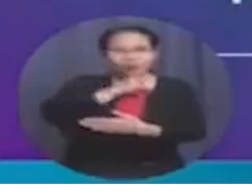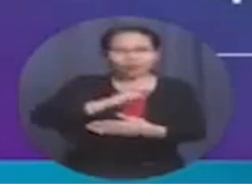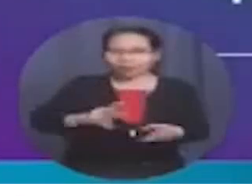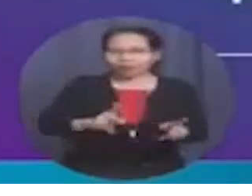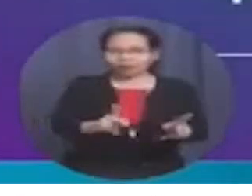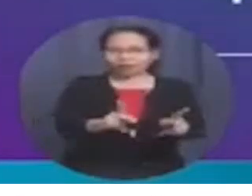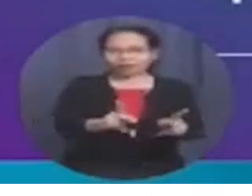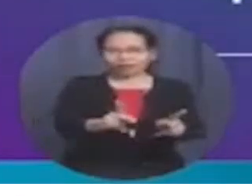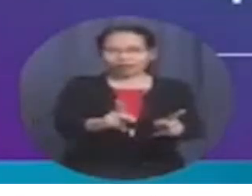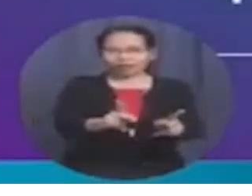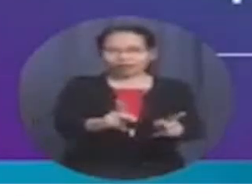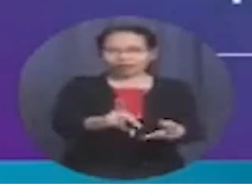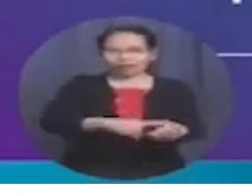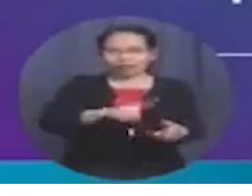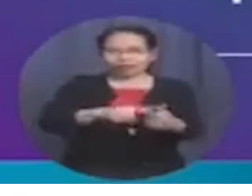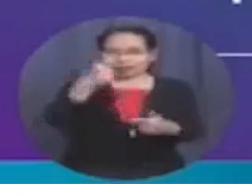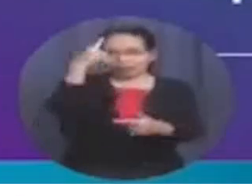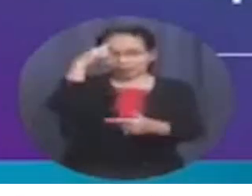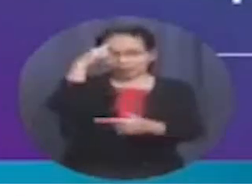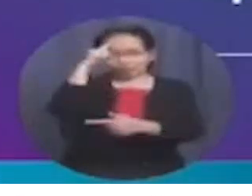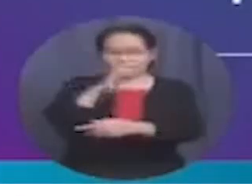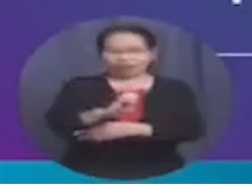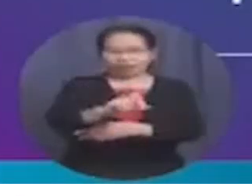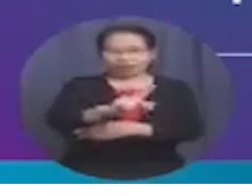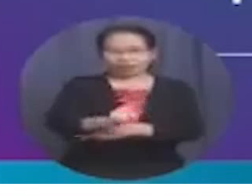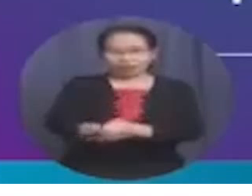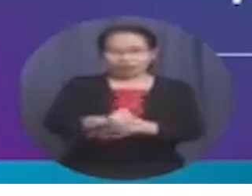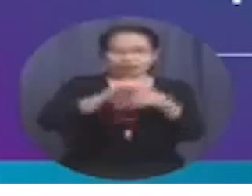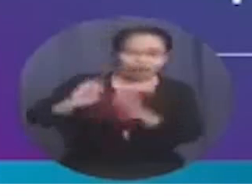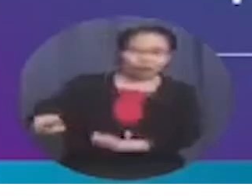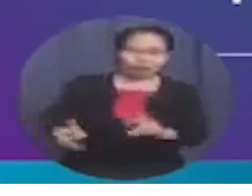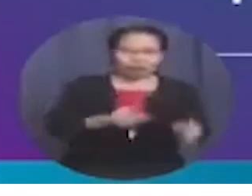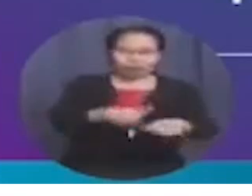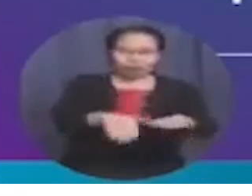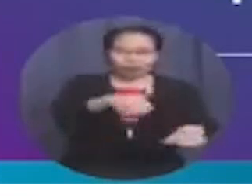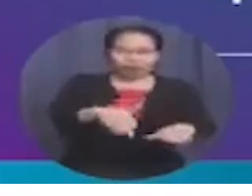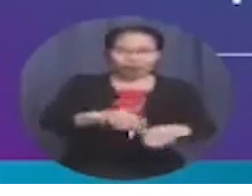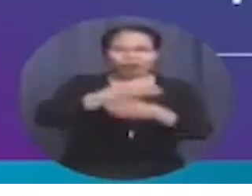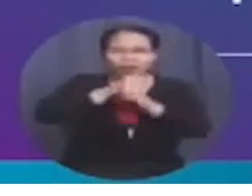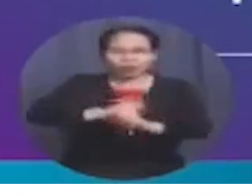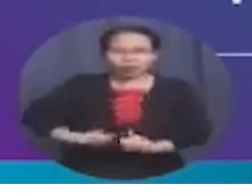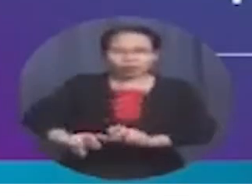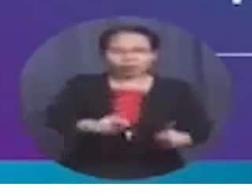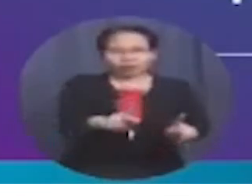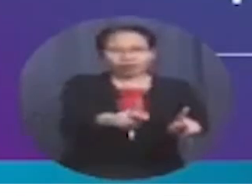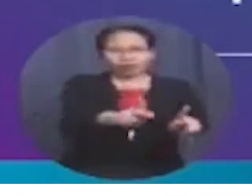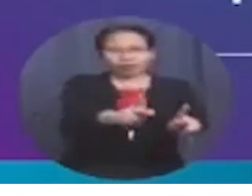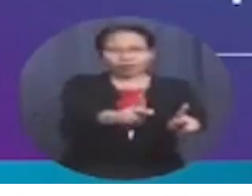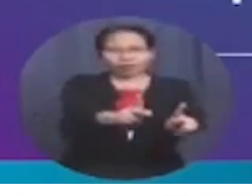daan na ang akala ni Elipas, masasamang tao ang lumalakad sa dating daan.